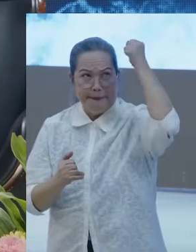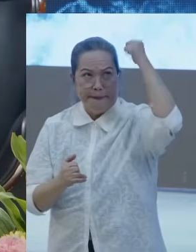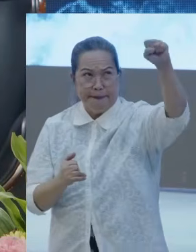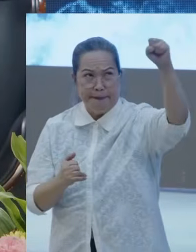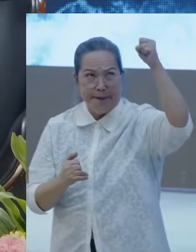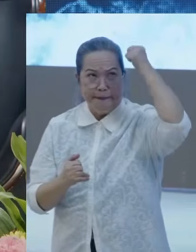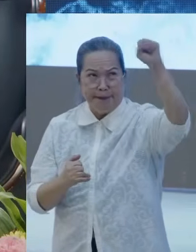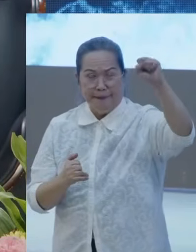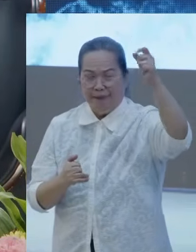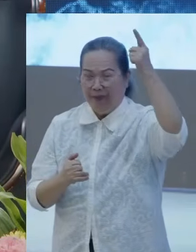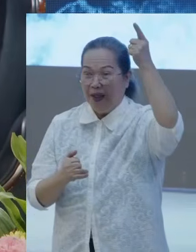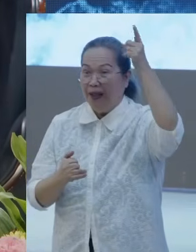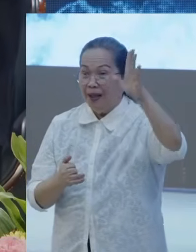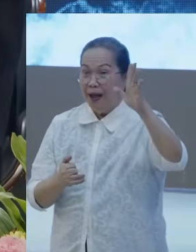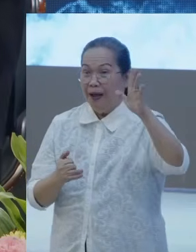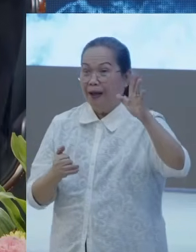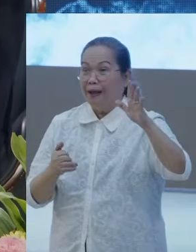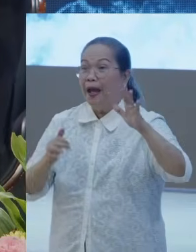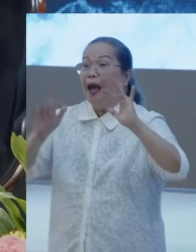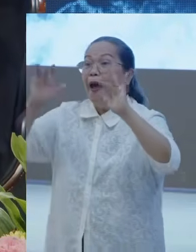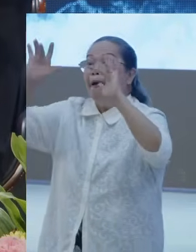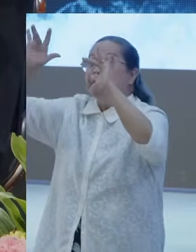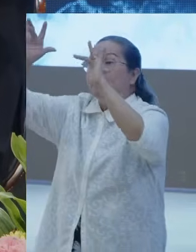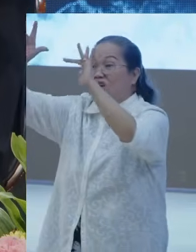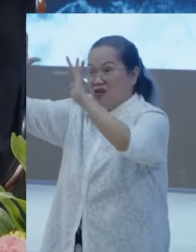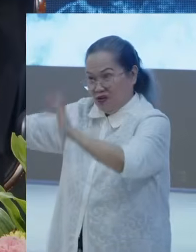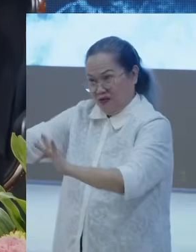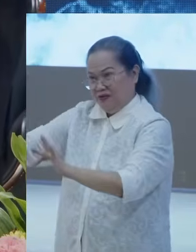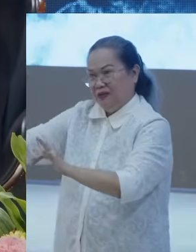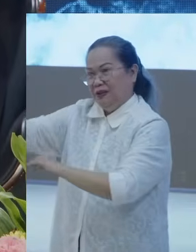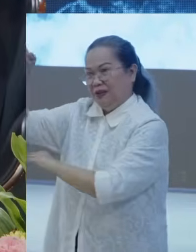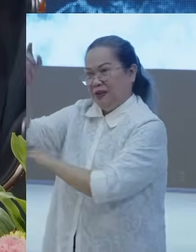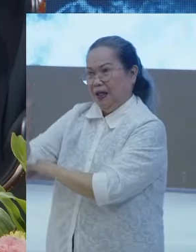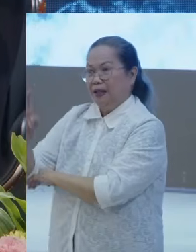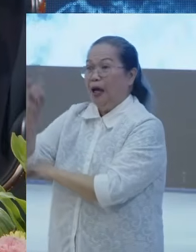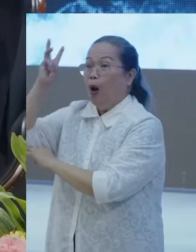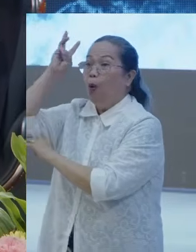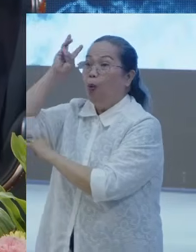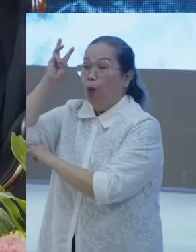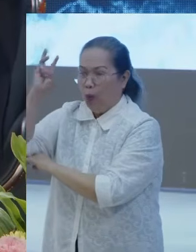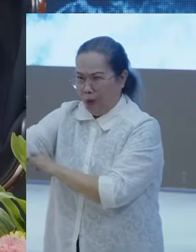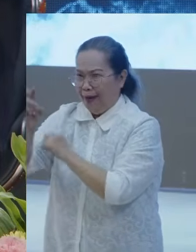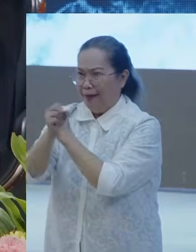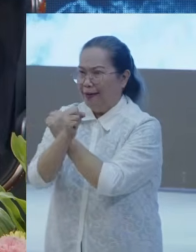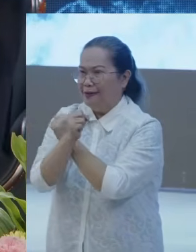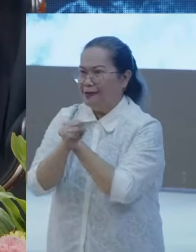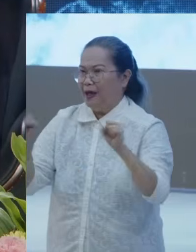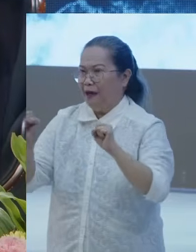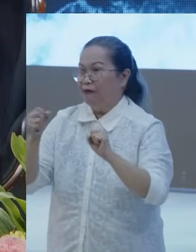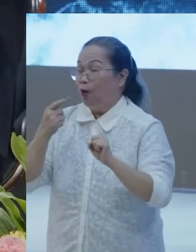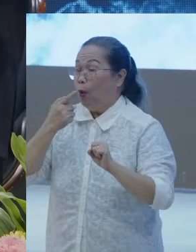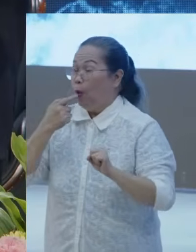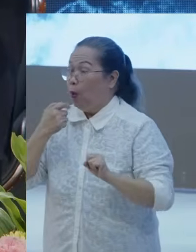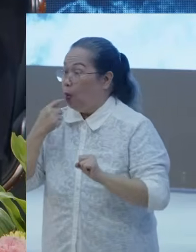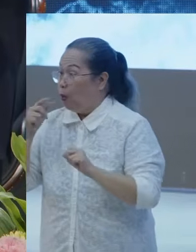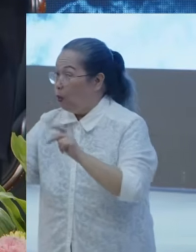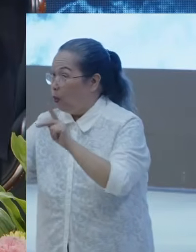ay isang mahabaging Diyos at magliligtas ng lalapit sa